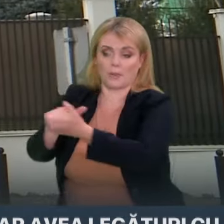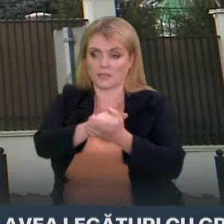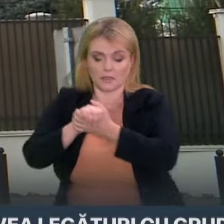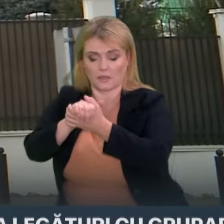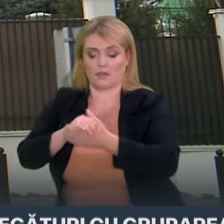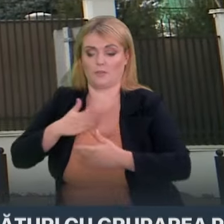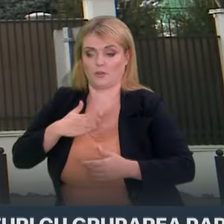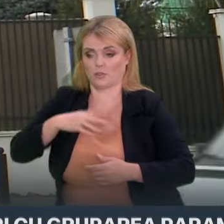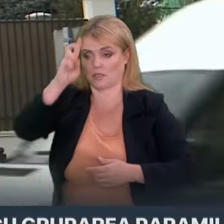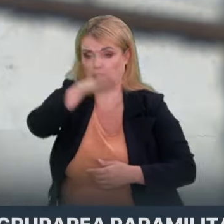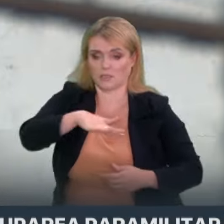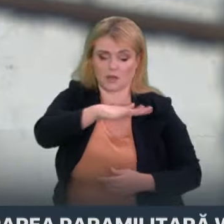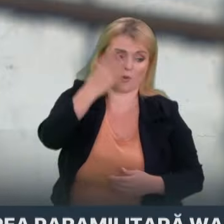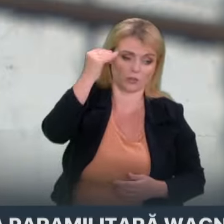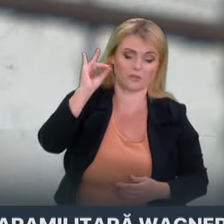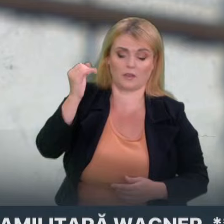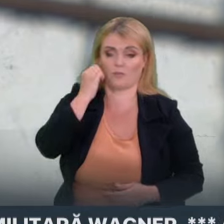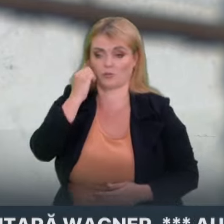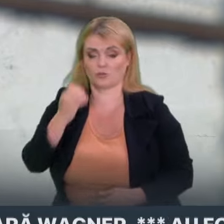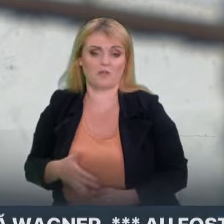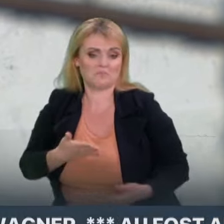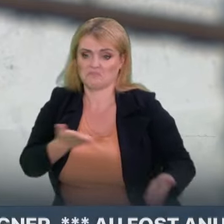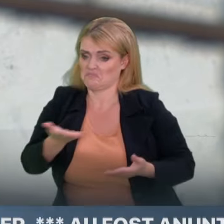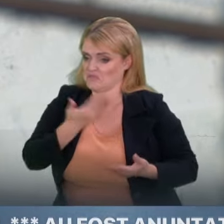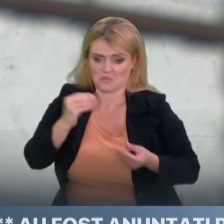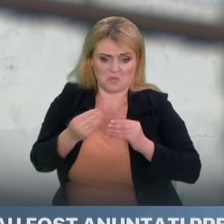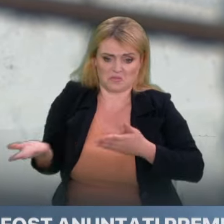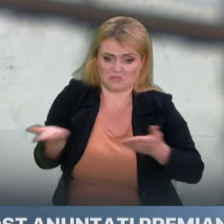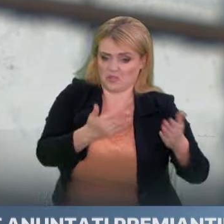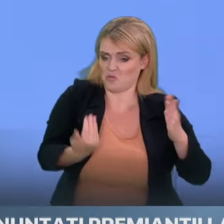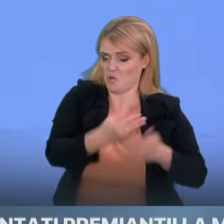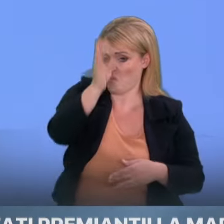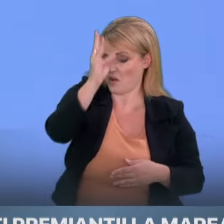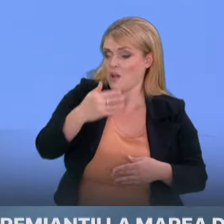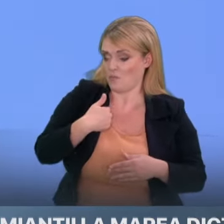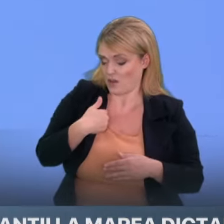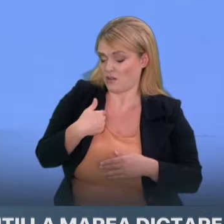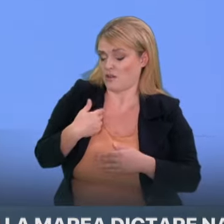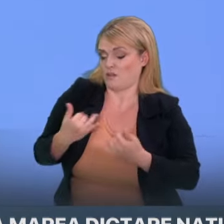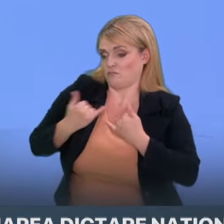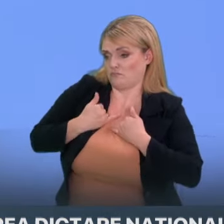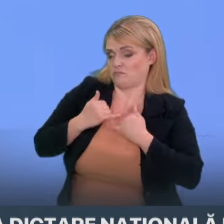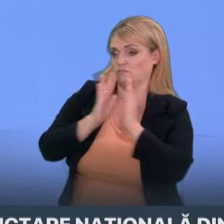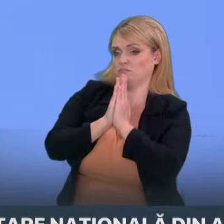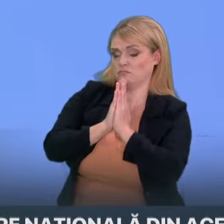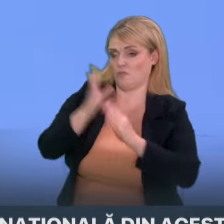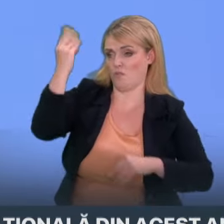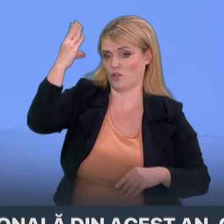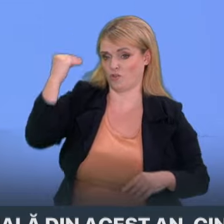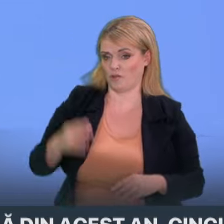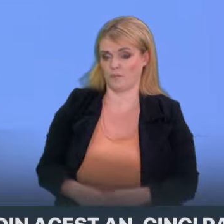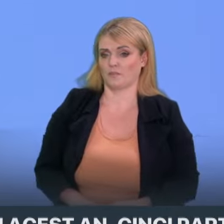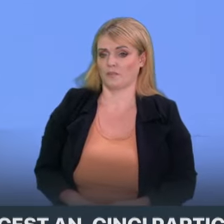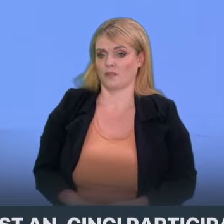Atitudinea noastră să fie una foarte consecventă, în sensul noi cerem respect pentru Republica Moldova, nu să